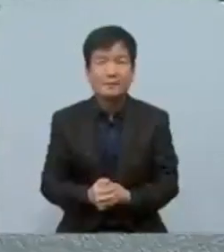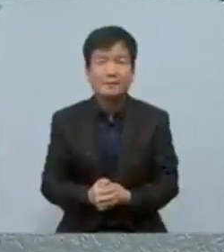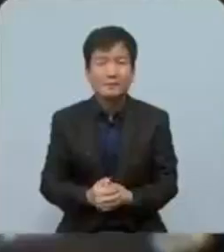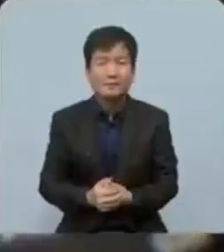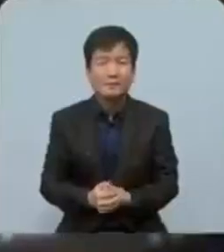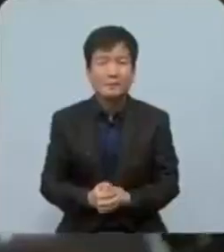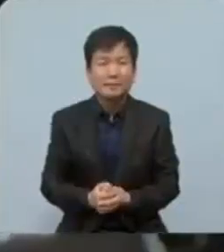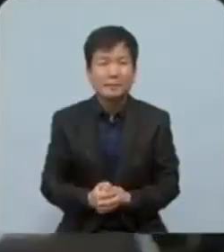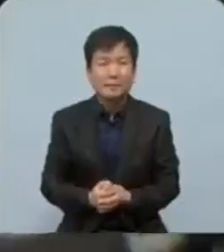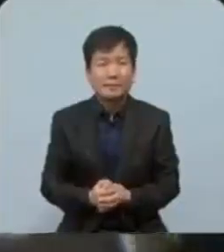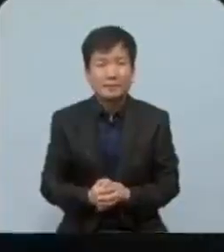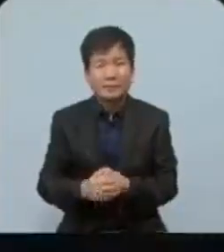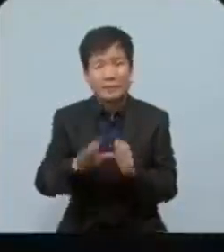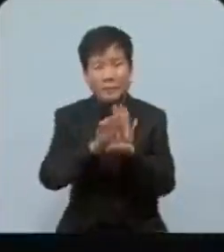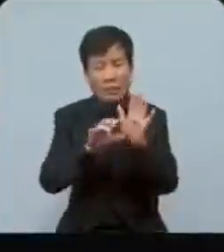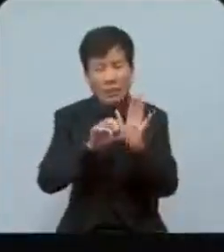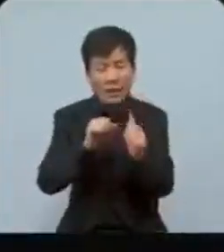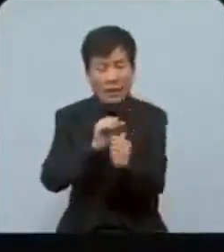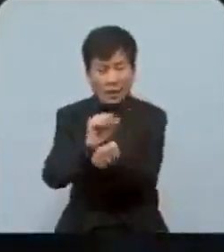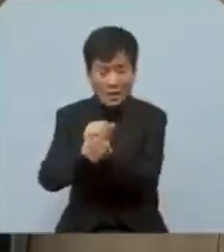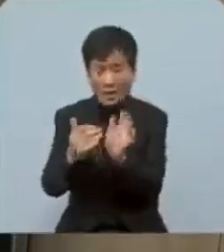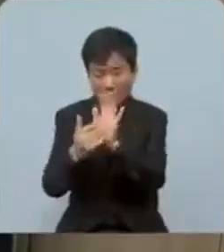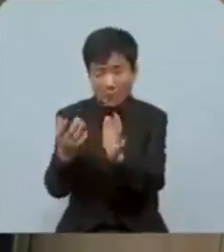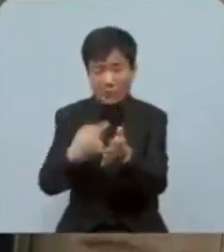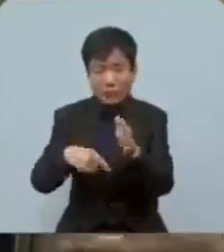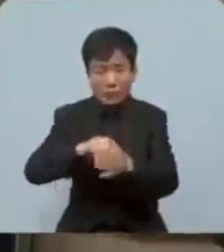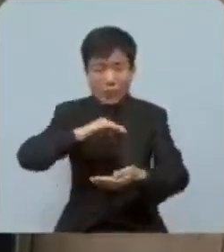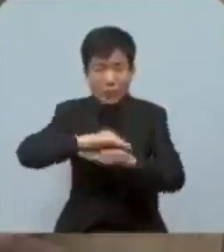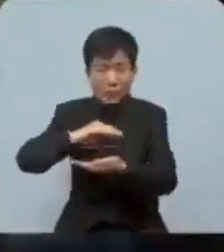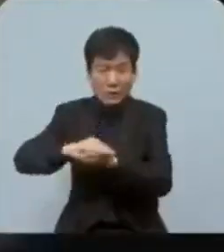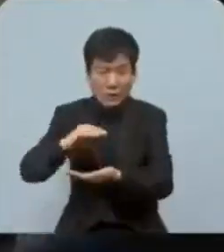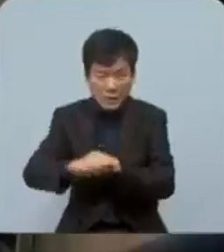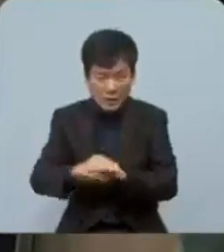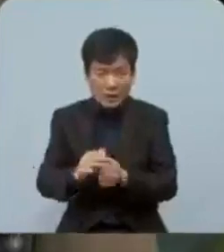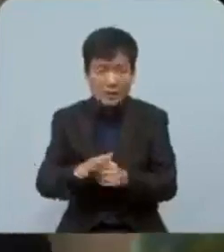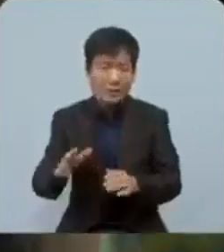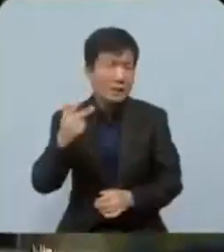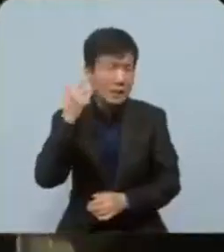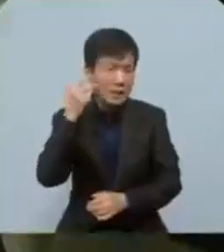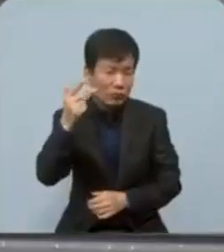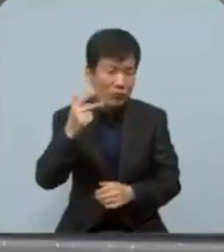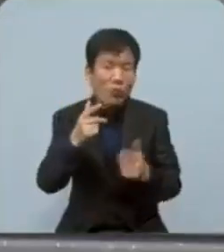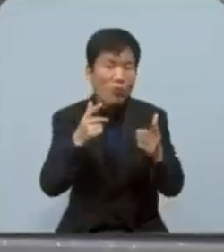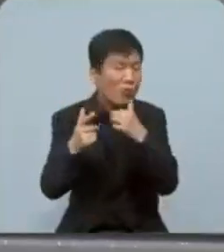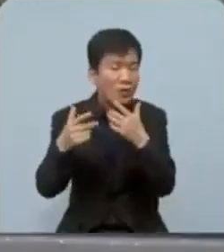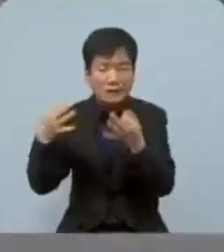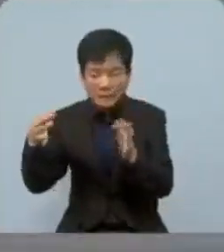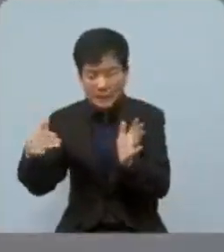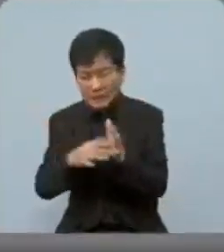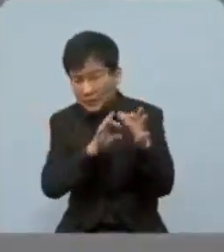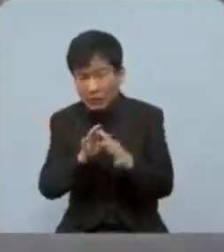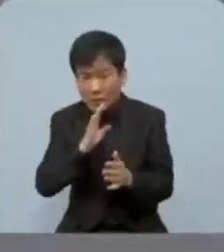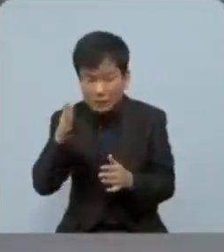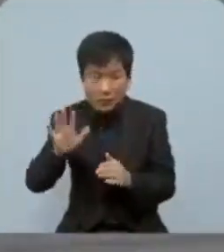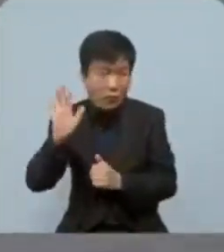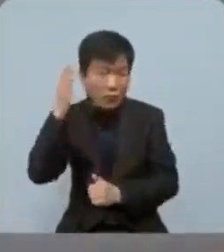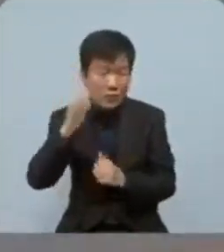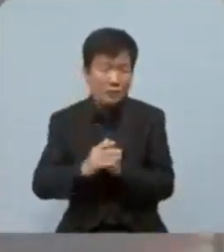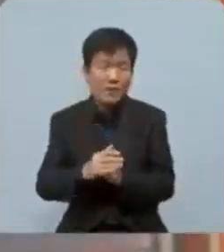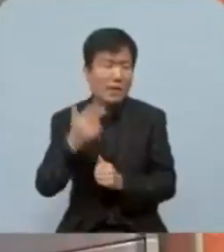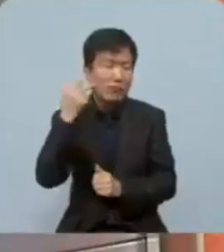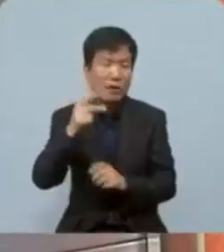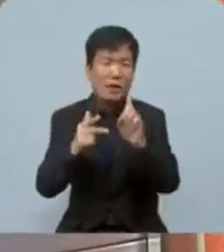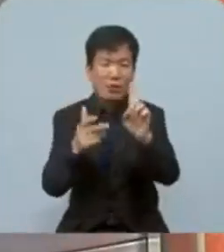오래입니다. 감염증 예방을 위해 선택한 도시락 배식도 주중 내내 진행되다 물가 부담에 일주일에 한